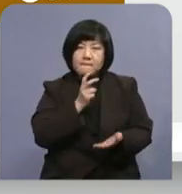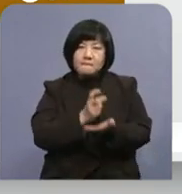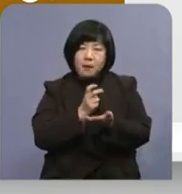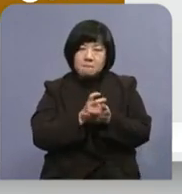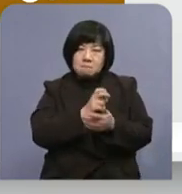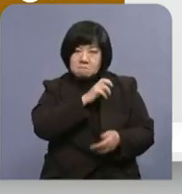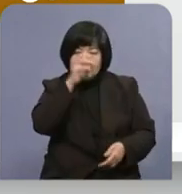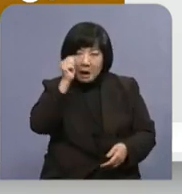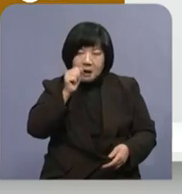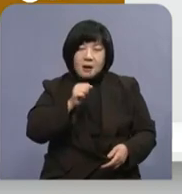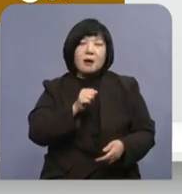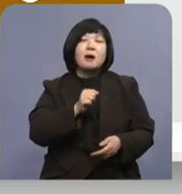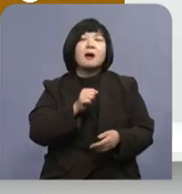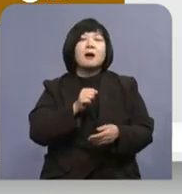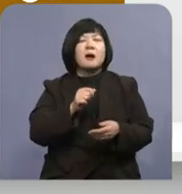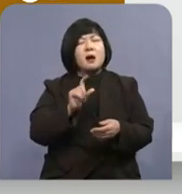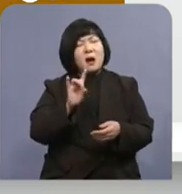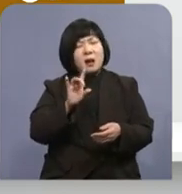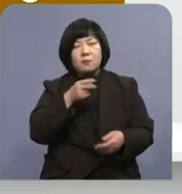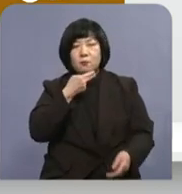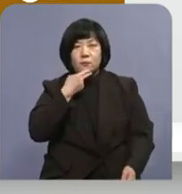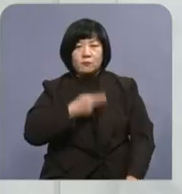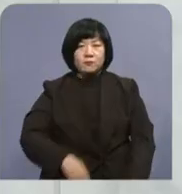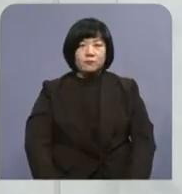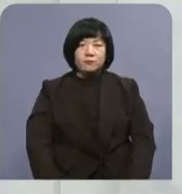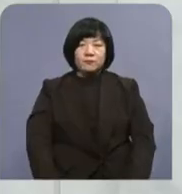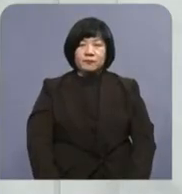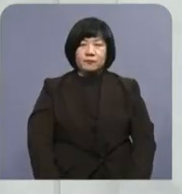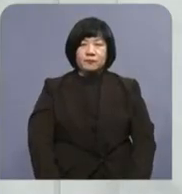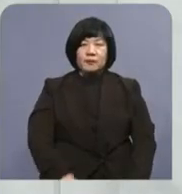성과를 낸 법안은 아직까지 한계도 없었습니다